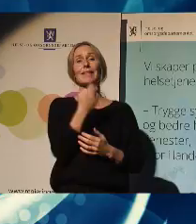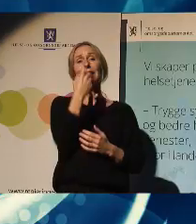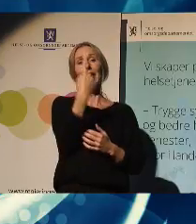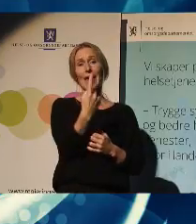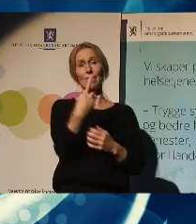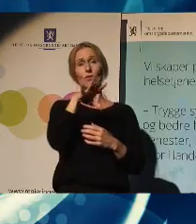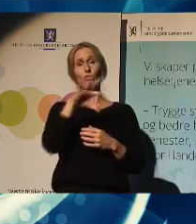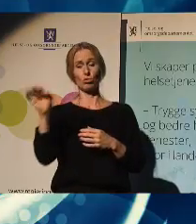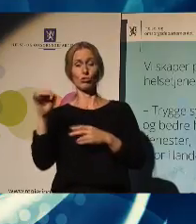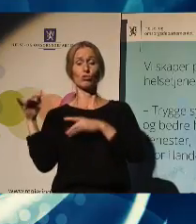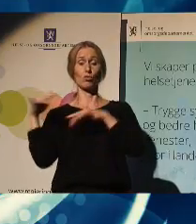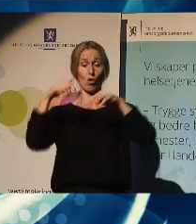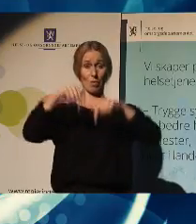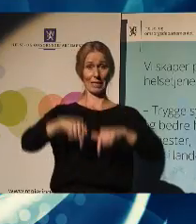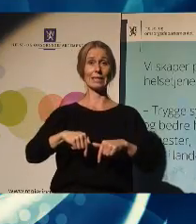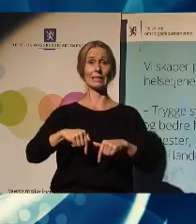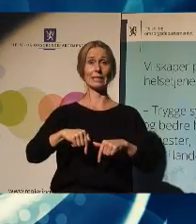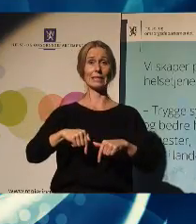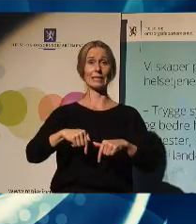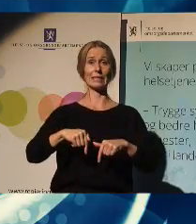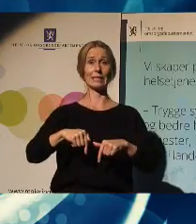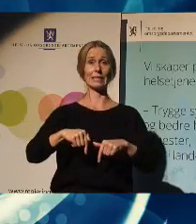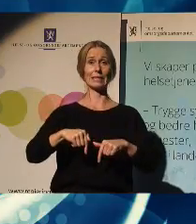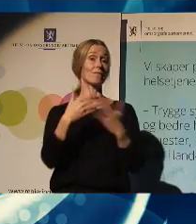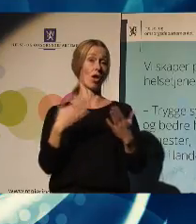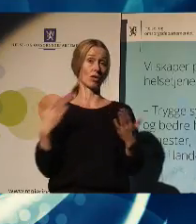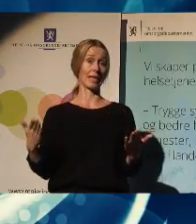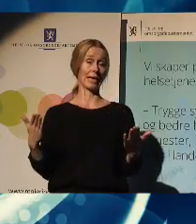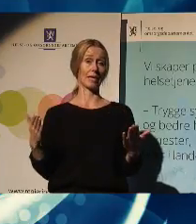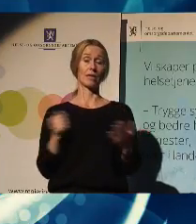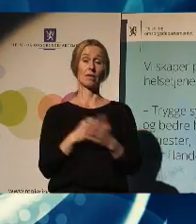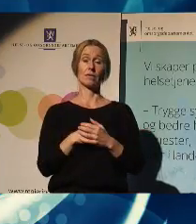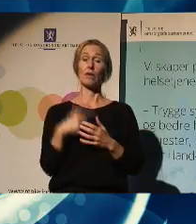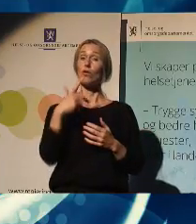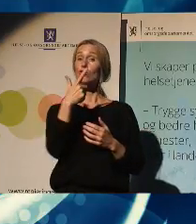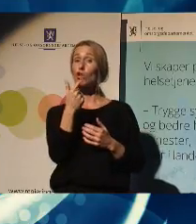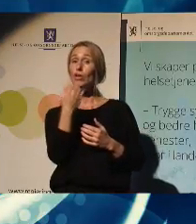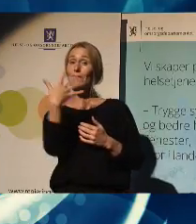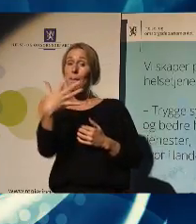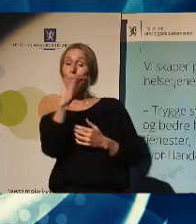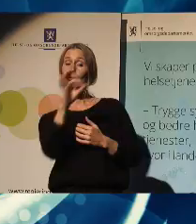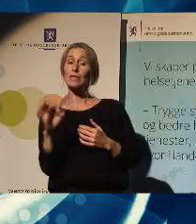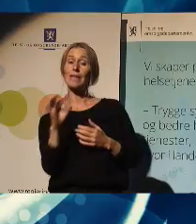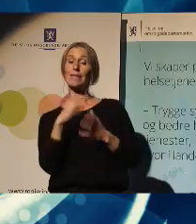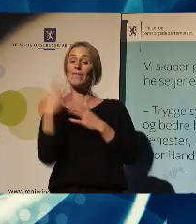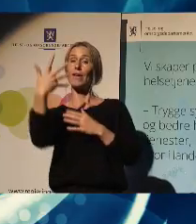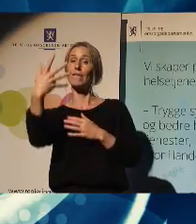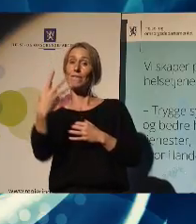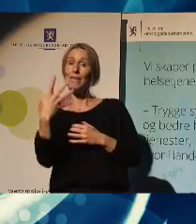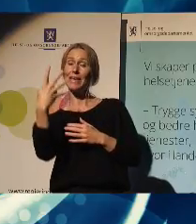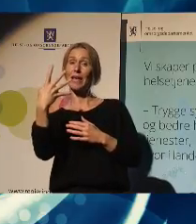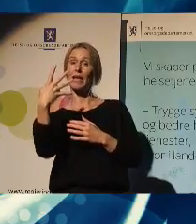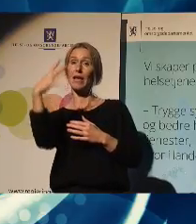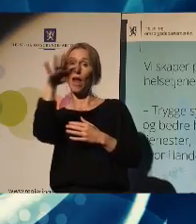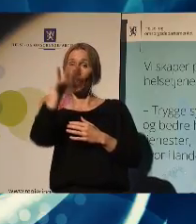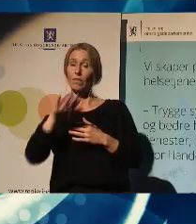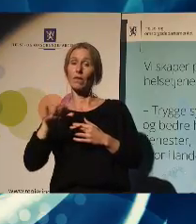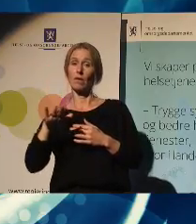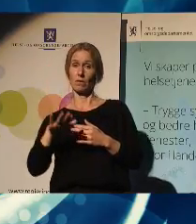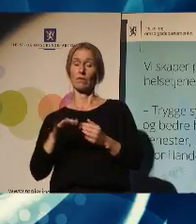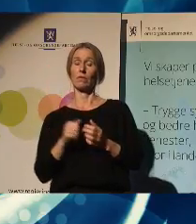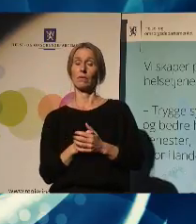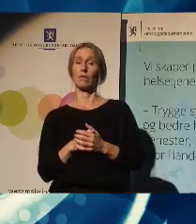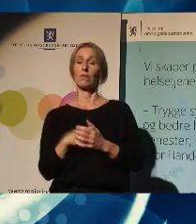som kom. Mye mer enn vanlig. Og de kom, 75% av dem kom fra disse 4 landene.